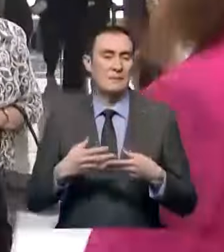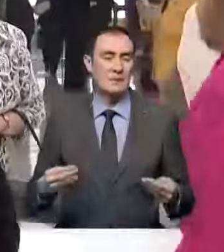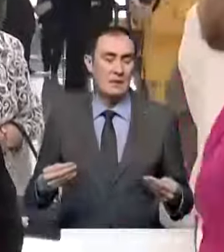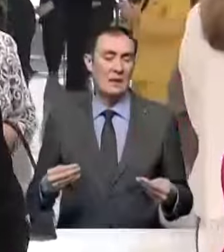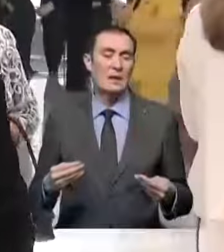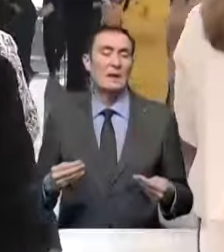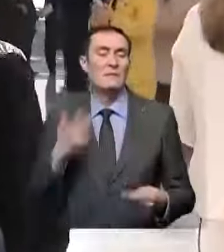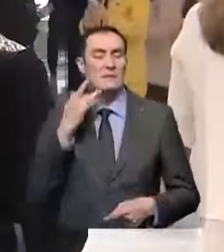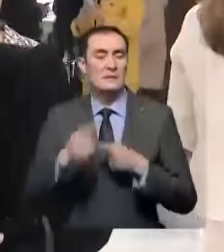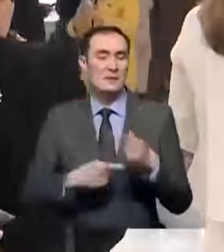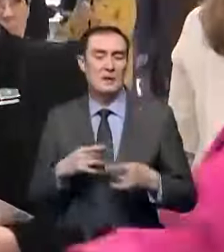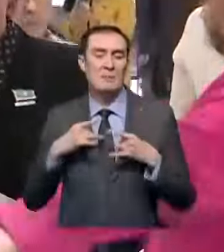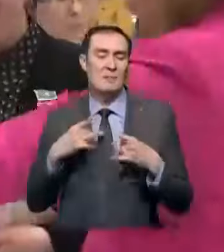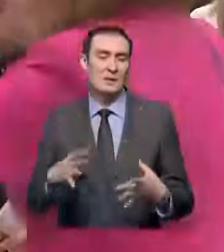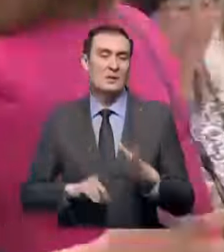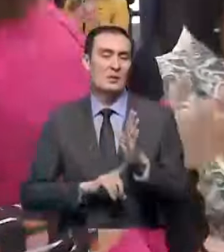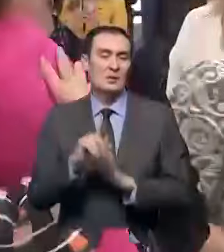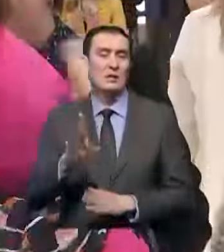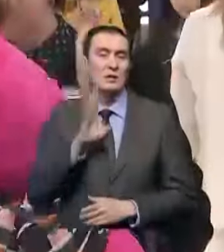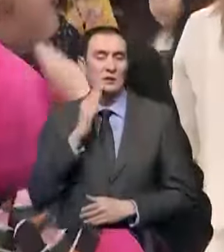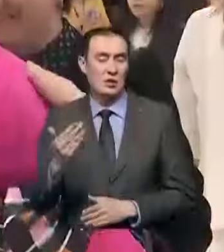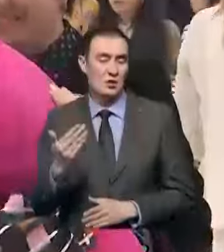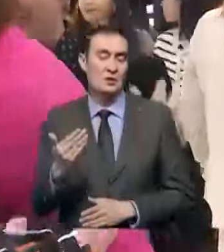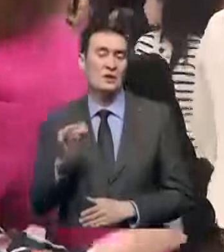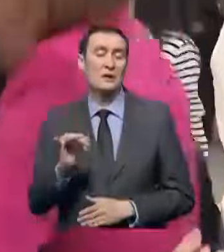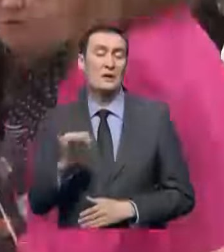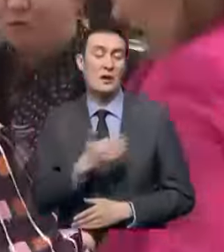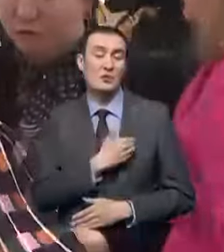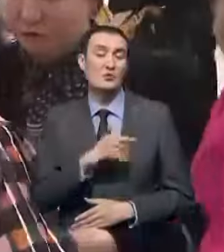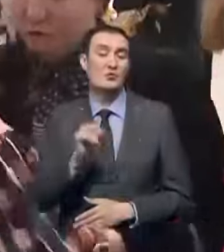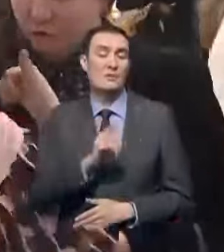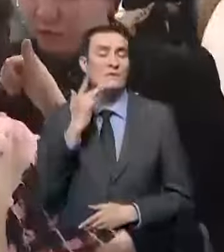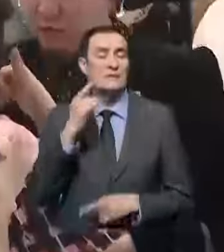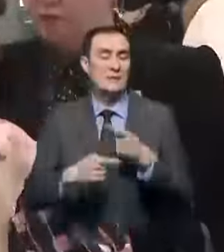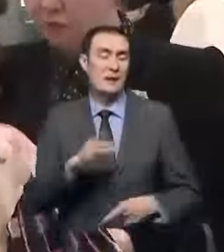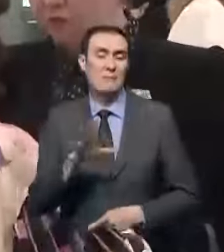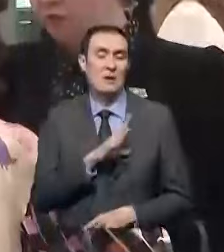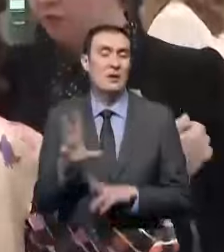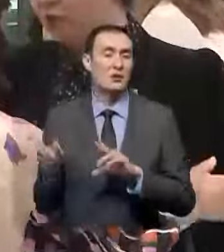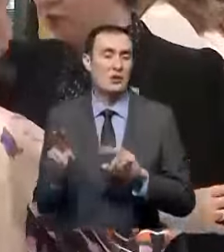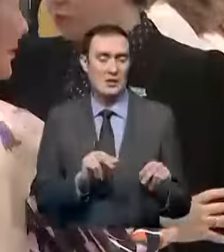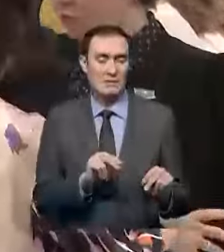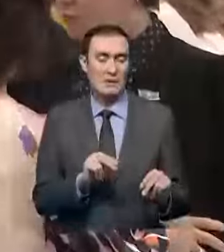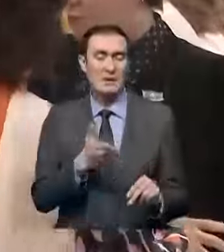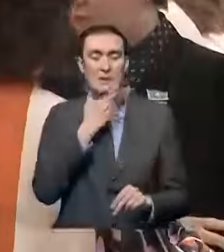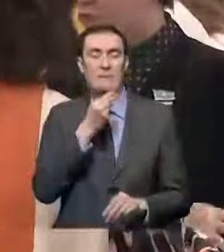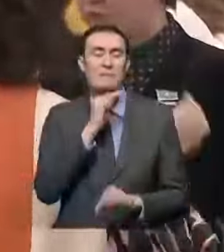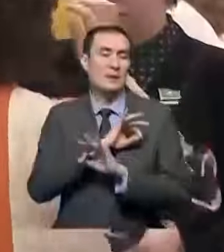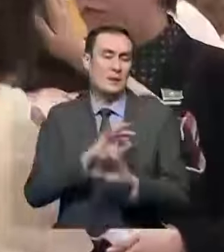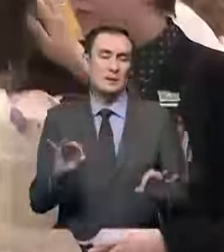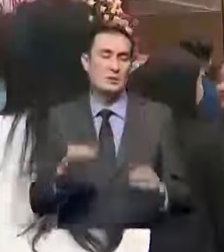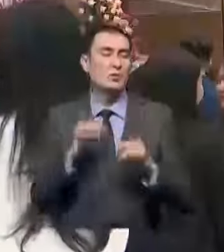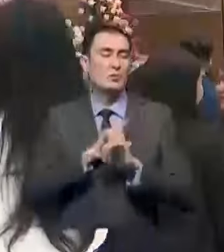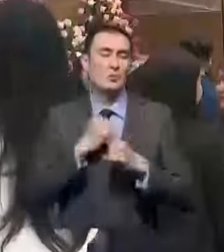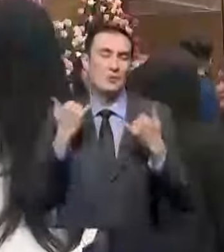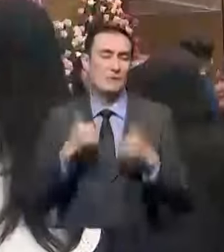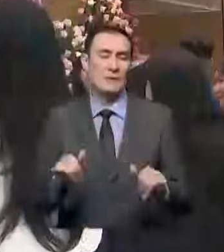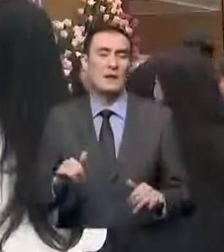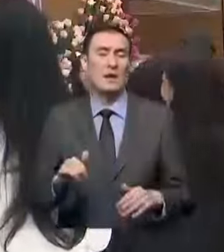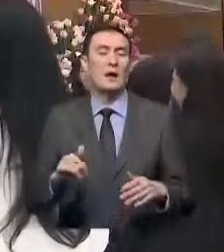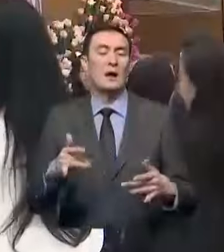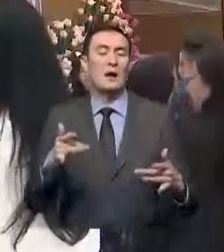Праздник весны всегда жить начинается с девушек, с женщин. И хотелось бы, чтобы они всегда были счастливы, прекрасны и удивительны.